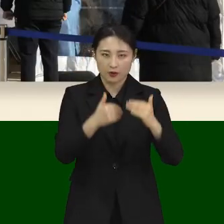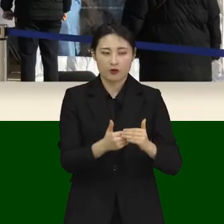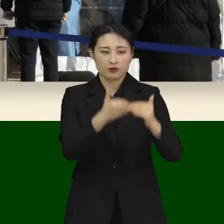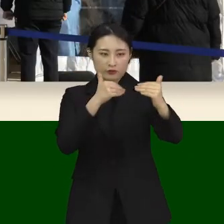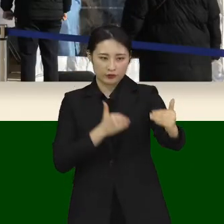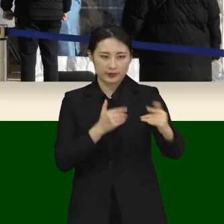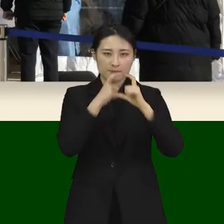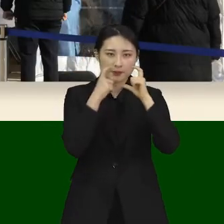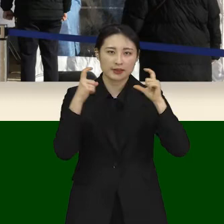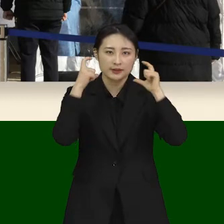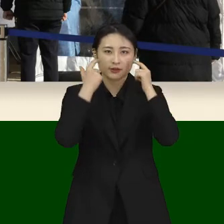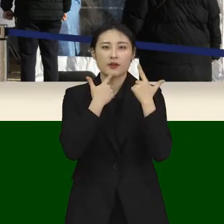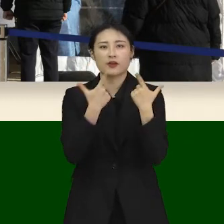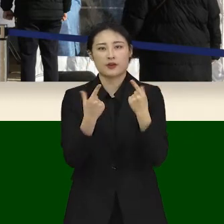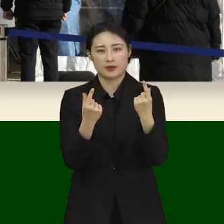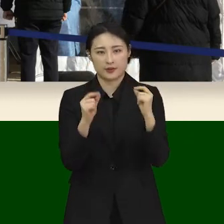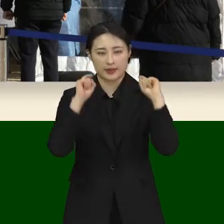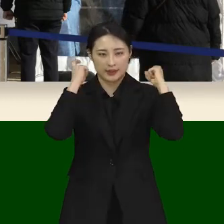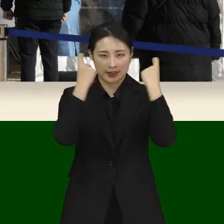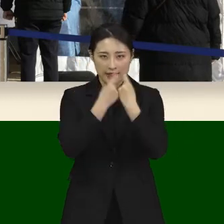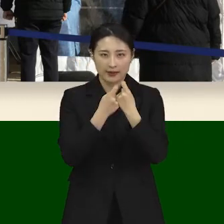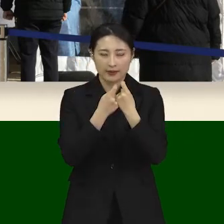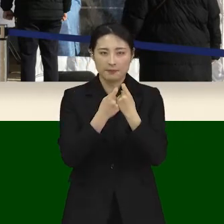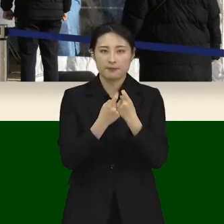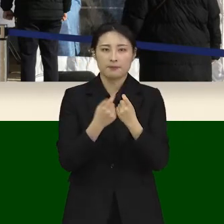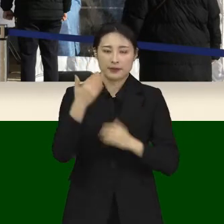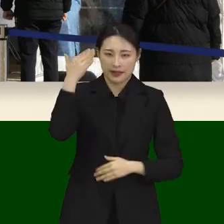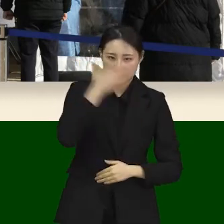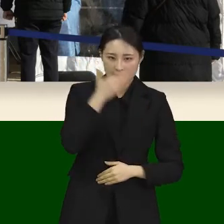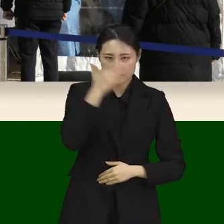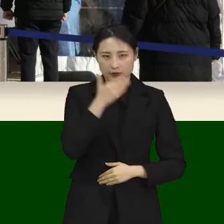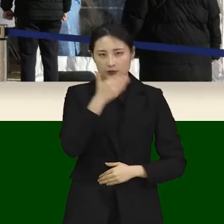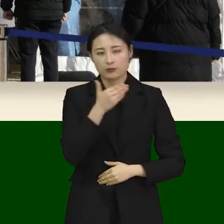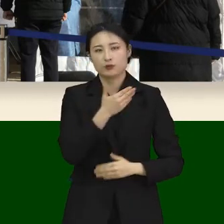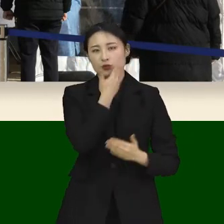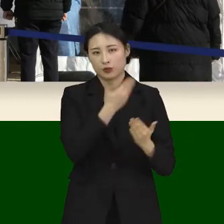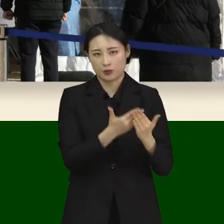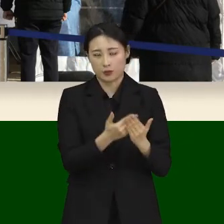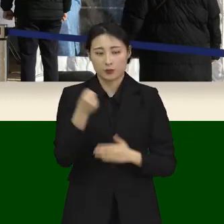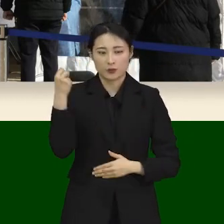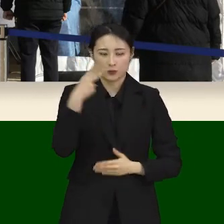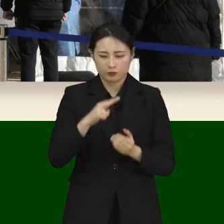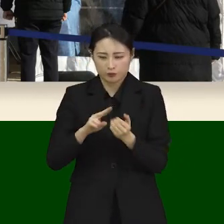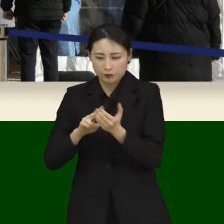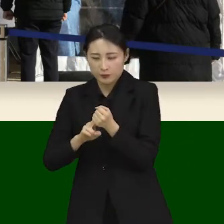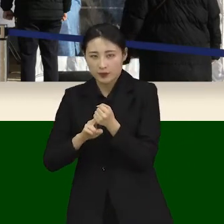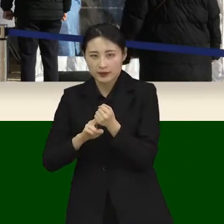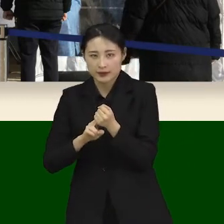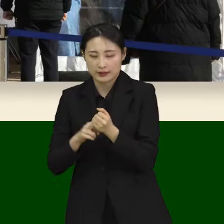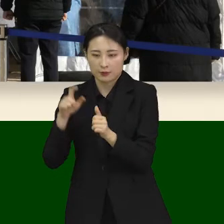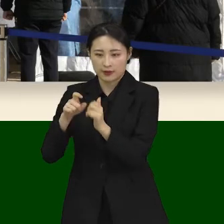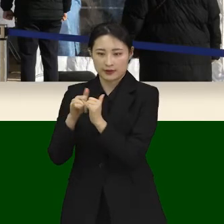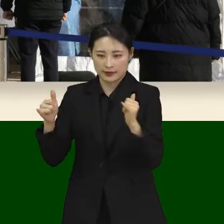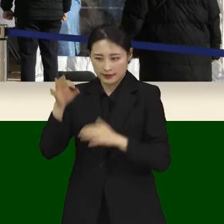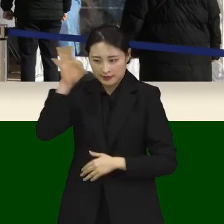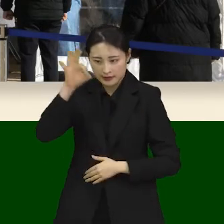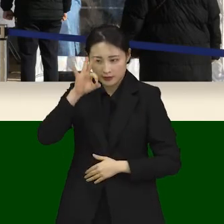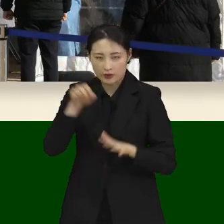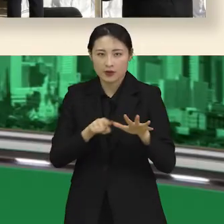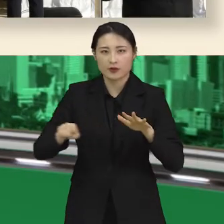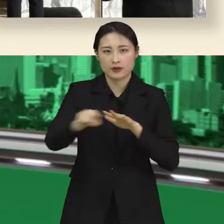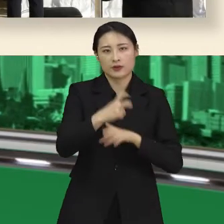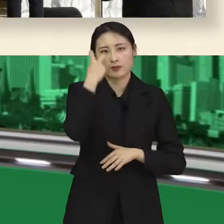등 방역수칙을 잘 지키고 숨은 감염자를 찾는 선제적인 검사가 최선이라고 저는